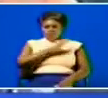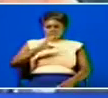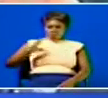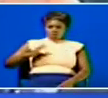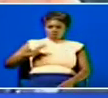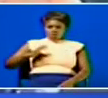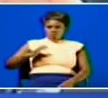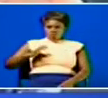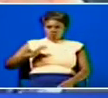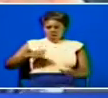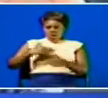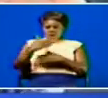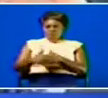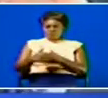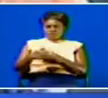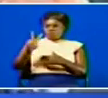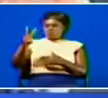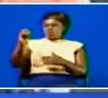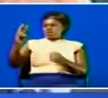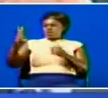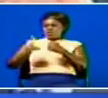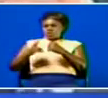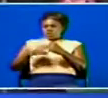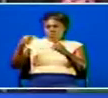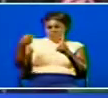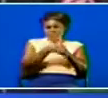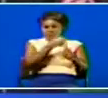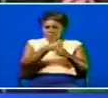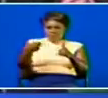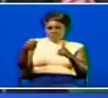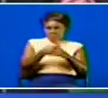kikatiba baada ya uchaguzi wa 2007 uliokumbwa na ghasia.